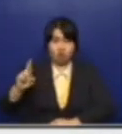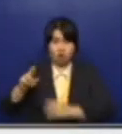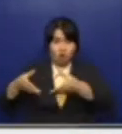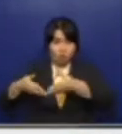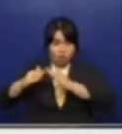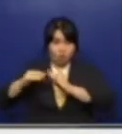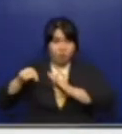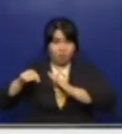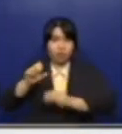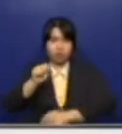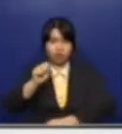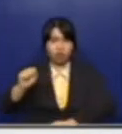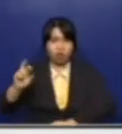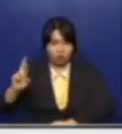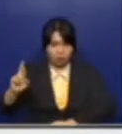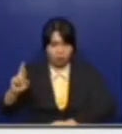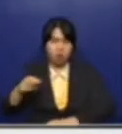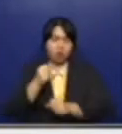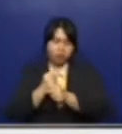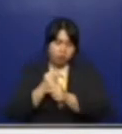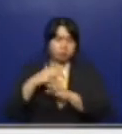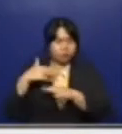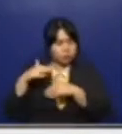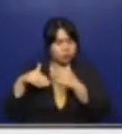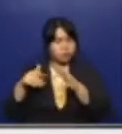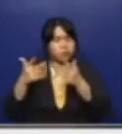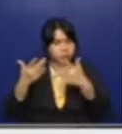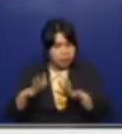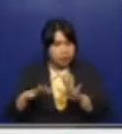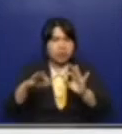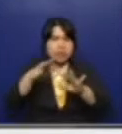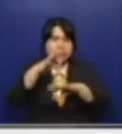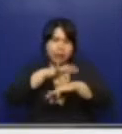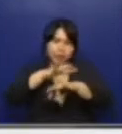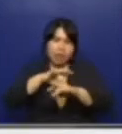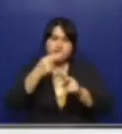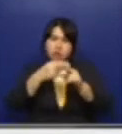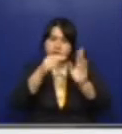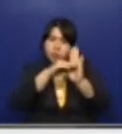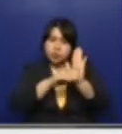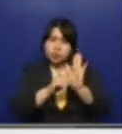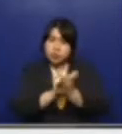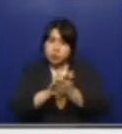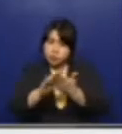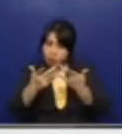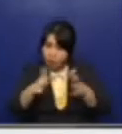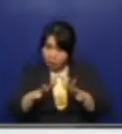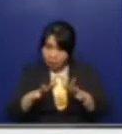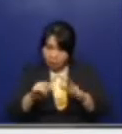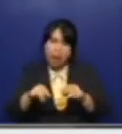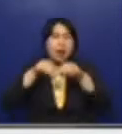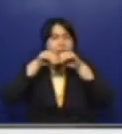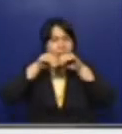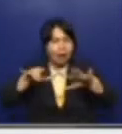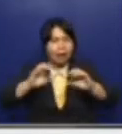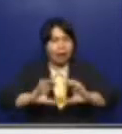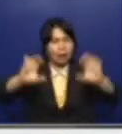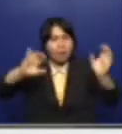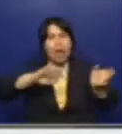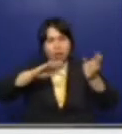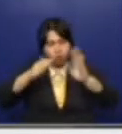แล้วเนี่ยเรียบร้อยเสร็จแต่งตั้งอะไรเรียบร้อยเสร็จต่างๆหลังจากนั้นประกาศยุบสภา